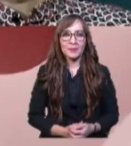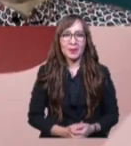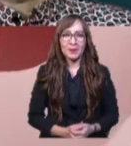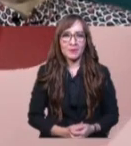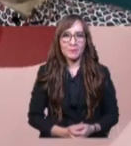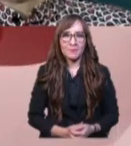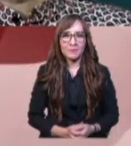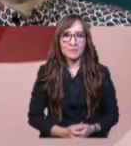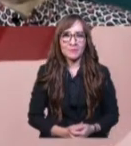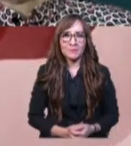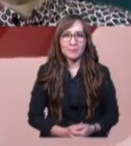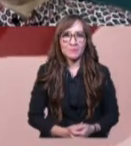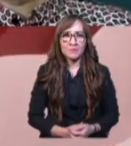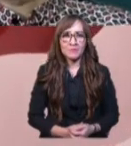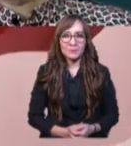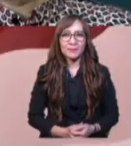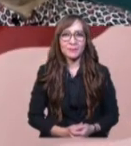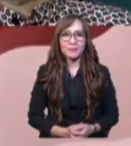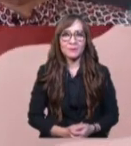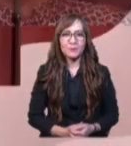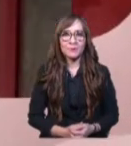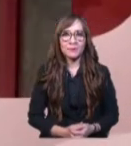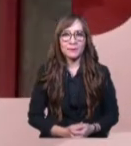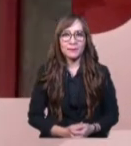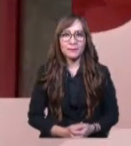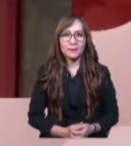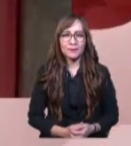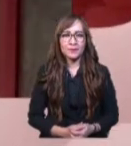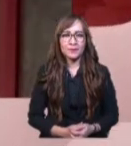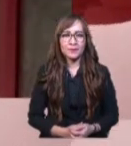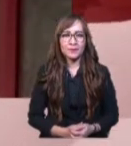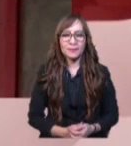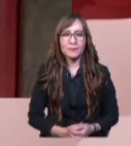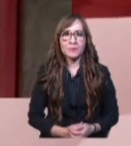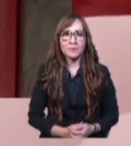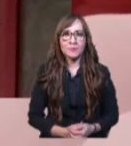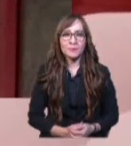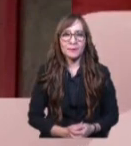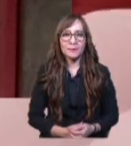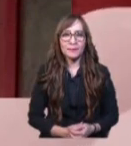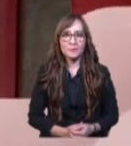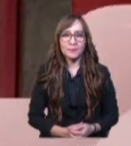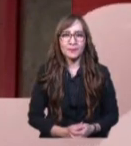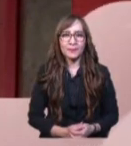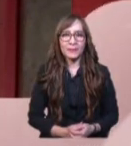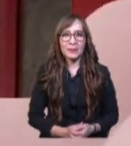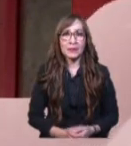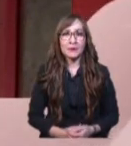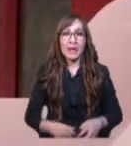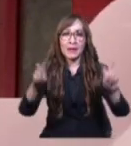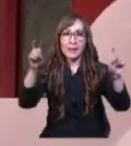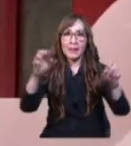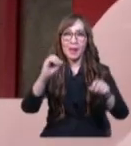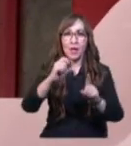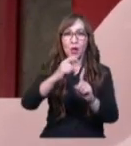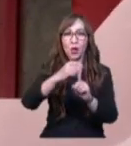Anet. Aku melanjutkan dari Kang Vicky aja bahwa tadi aku juga sampaikan di awal dan melanjutkan dengan kata optimis tadi.